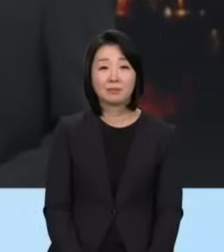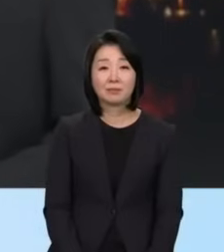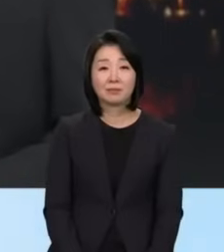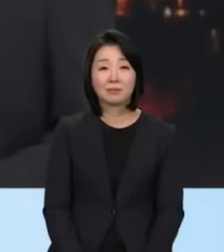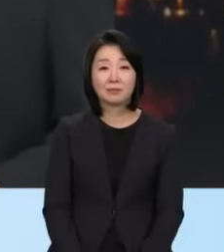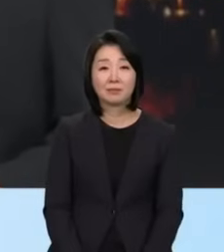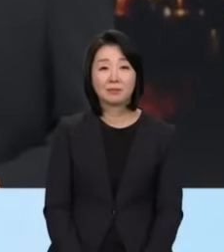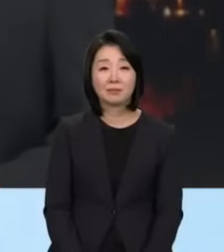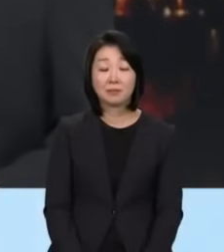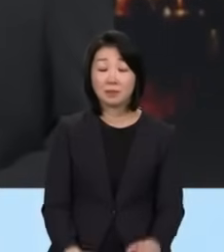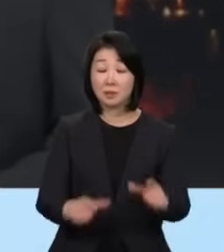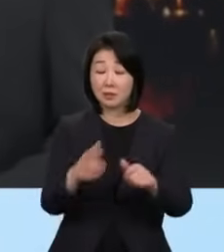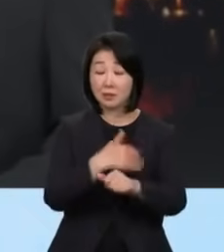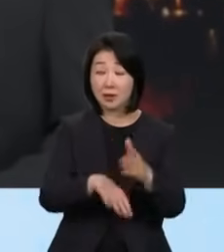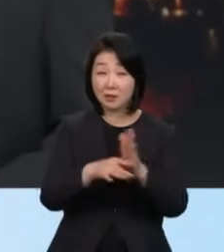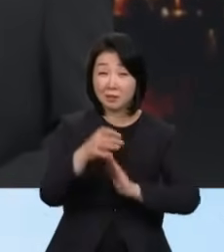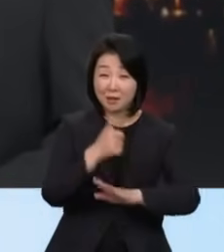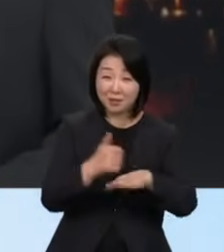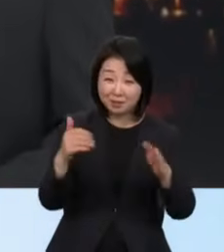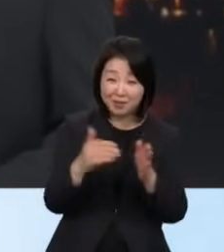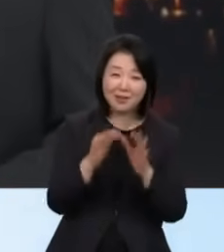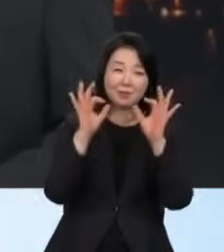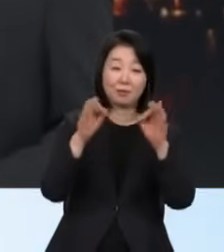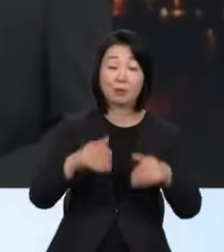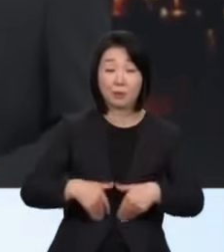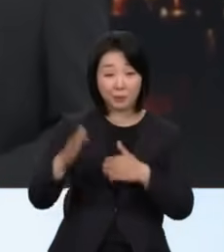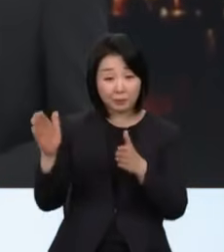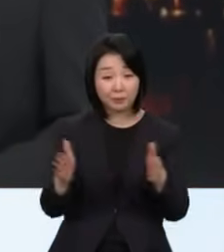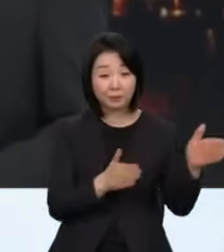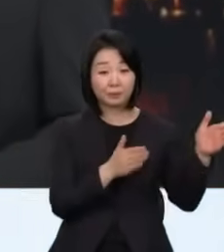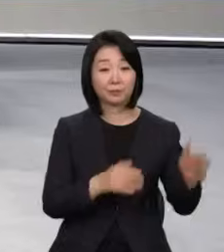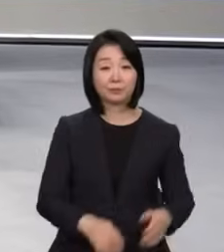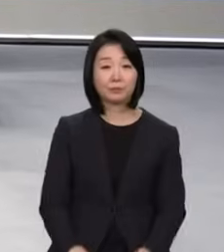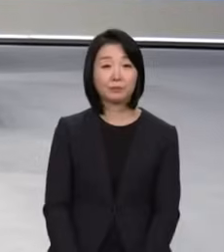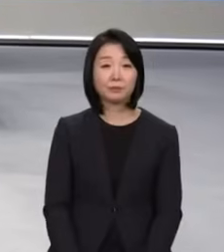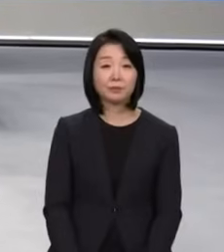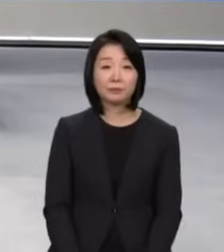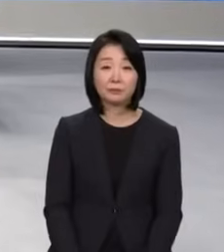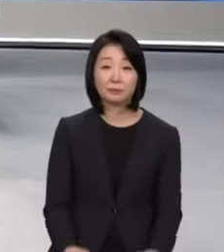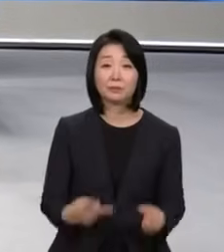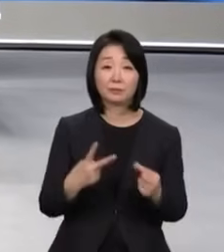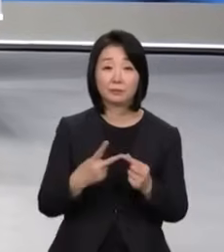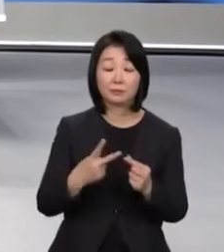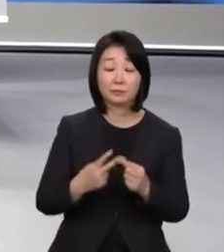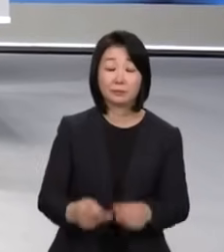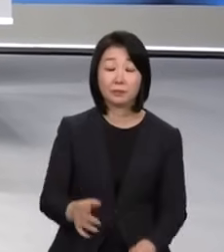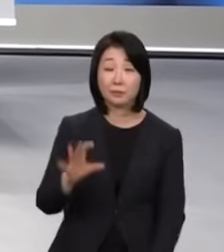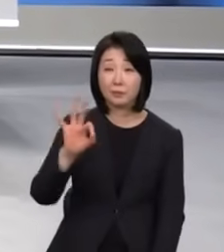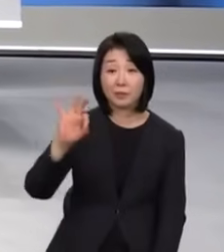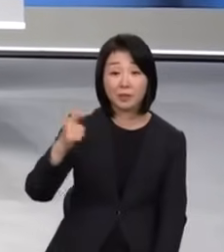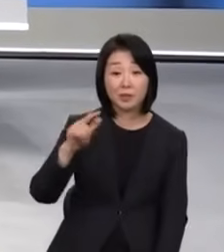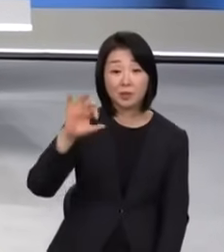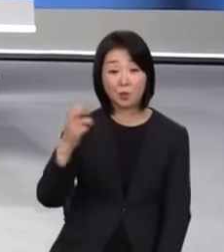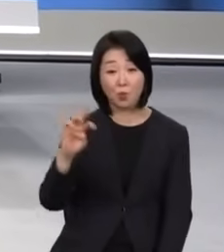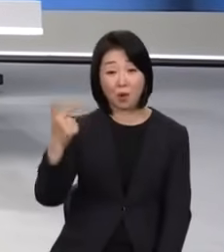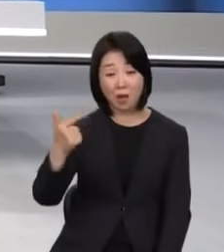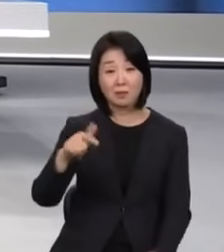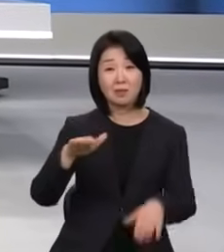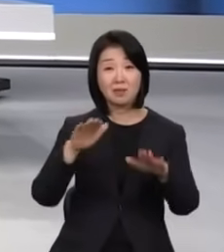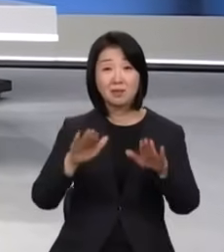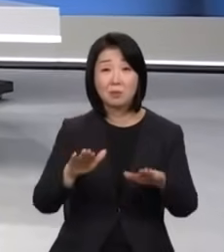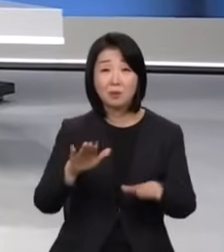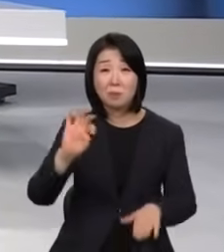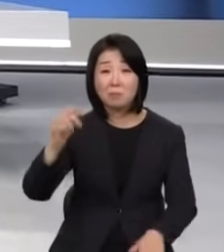네, 이 지역 상황은 마지막까지 좀 지켜봐야 될 것 같습니다. 다음 이슈 볼까요? 자, 두 번째 이슈는 인유한, 이번엔